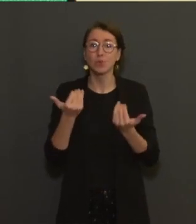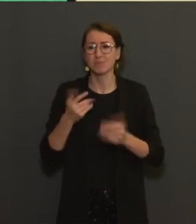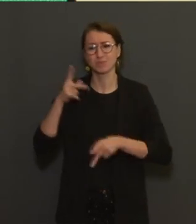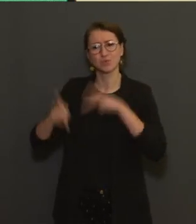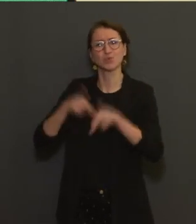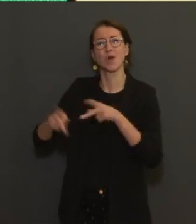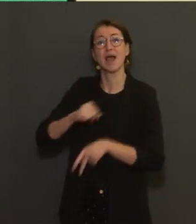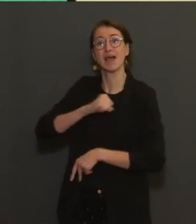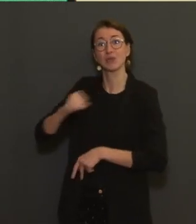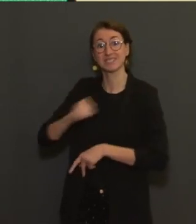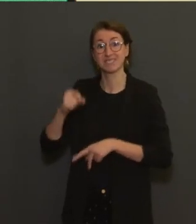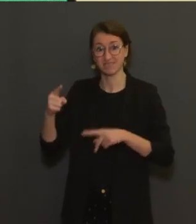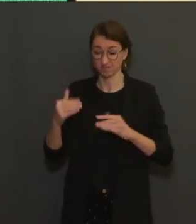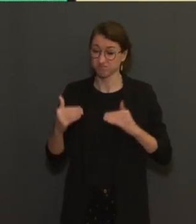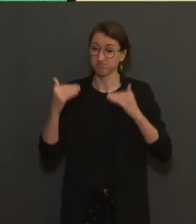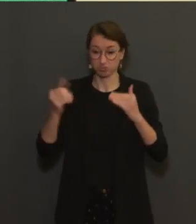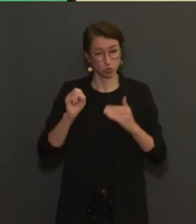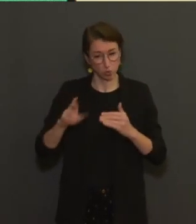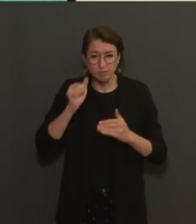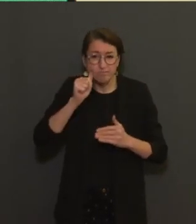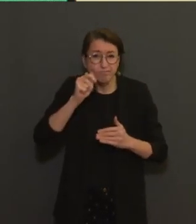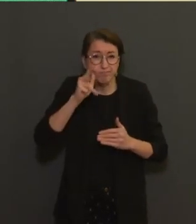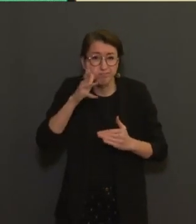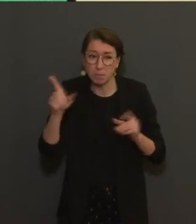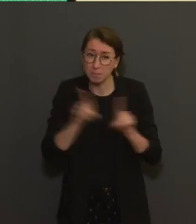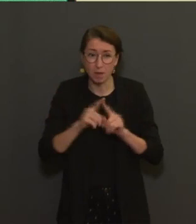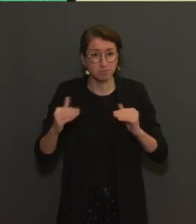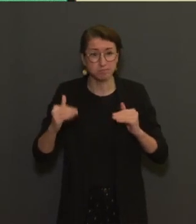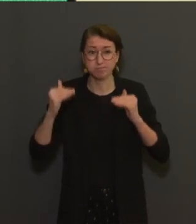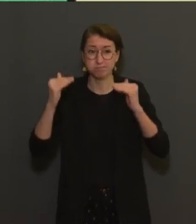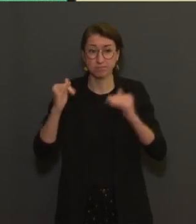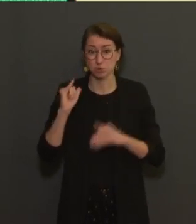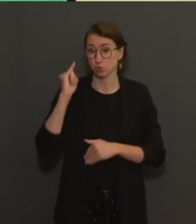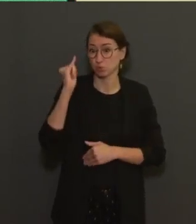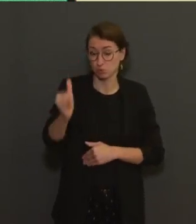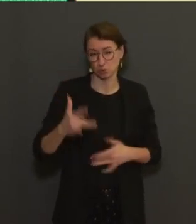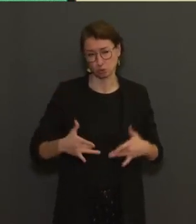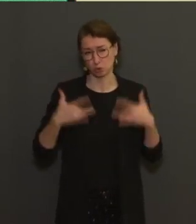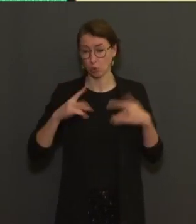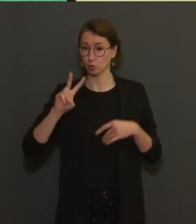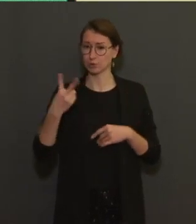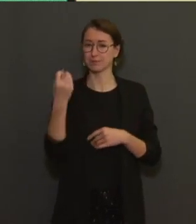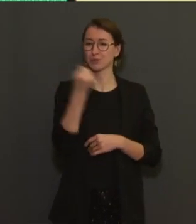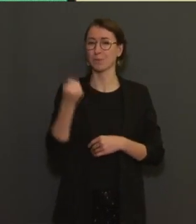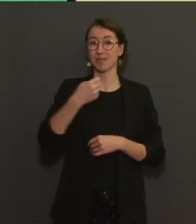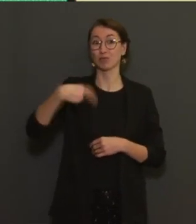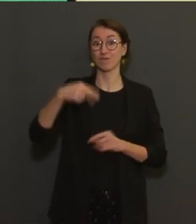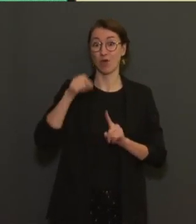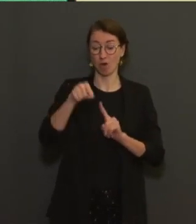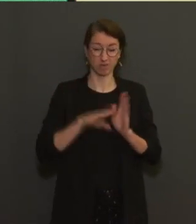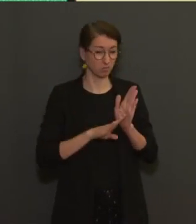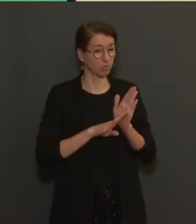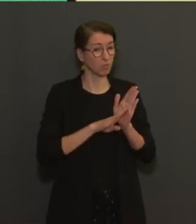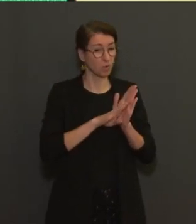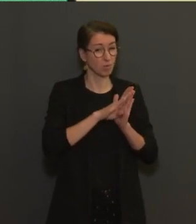jours, peut-être jusqu'à la 2e semaine du mois de novembre. Il est donc extrêmement important que